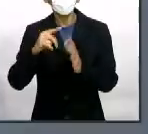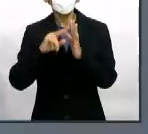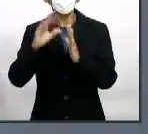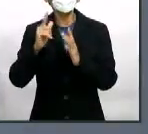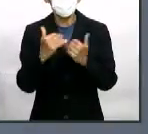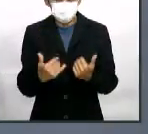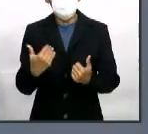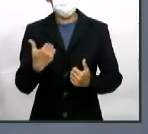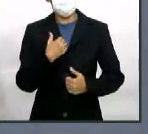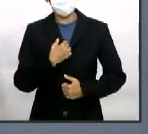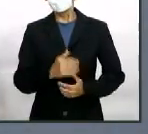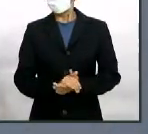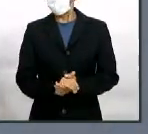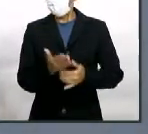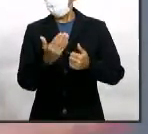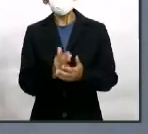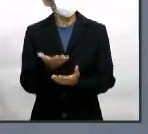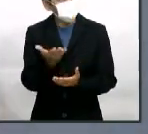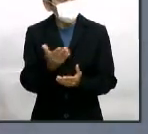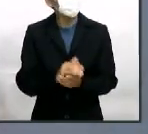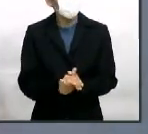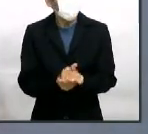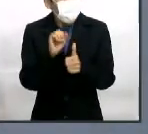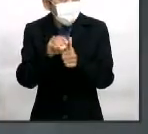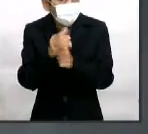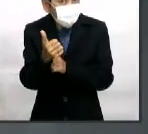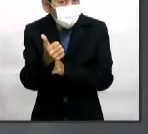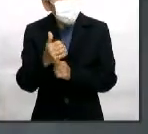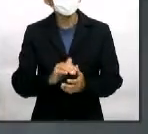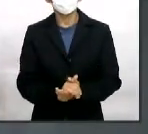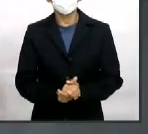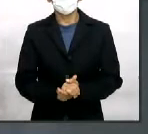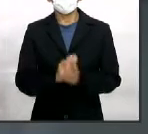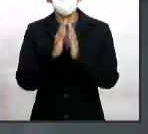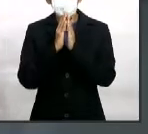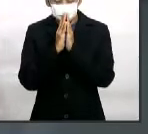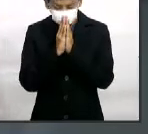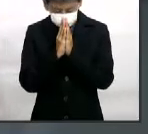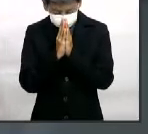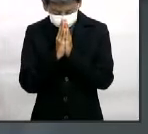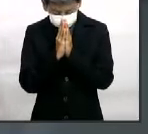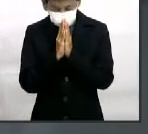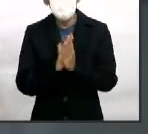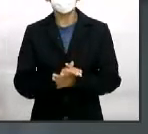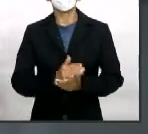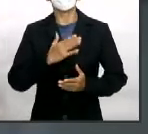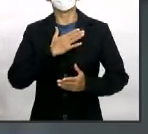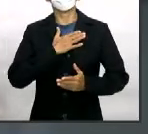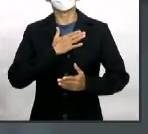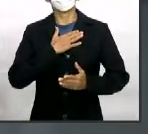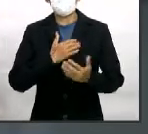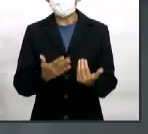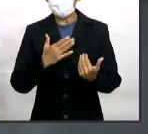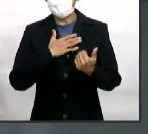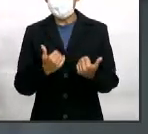นี่ครับคุณผู้ชมพี่ดิวเนี่ยก็รบกวนพี่ดิวแนะนำตัวเองดีกว่า ก็สวัสดีครับผมนายประยูรแซ่จิ้วนะครับจริ